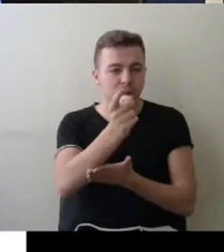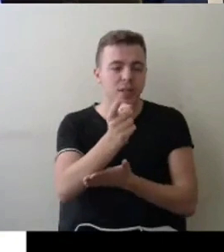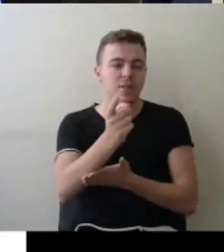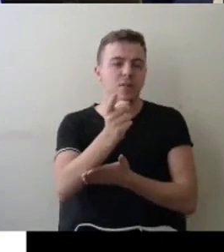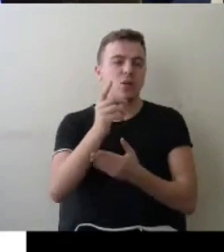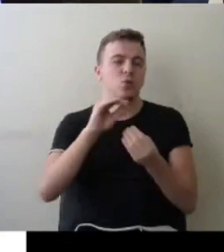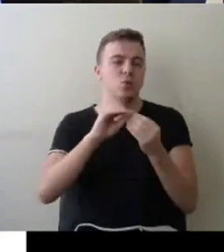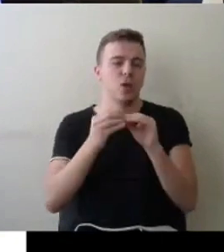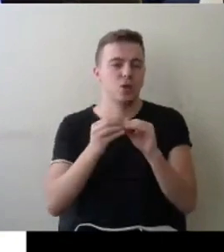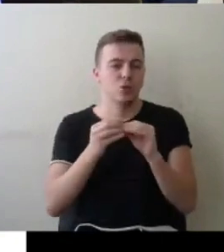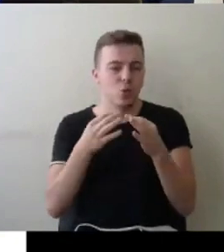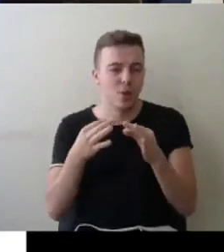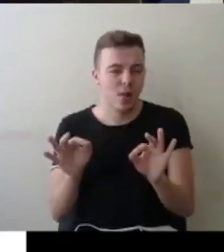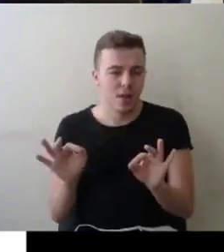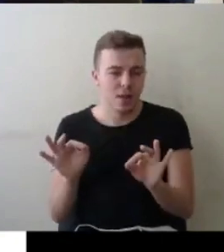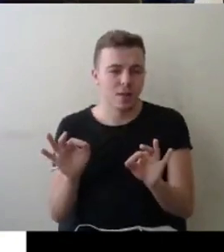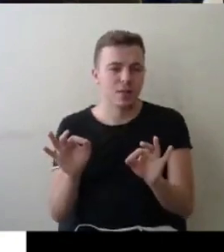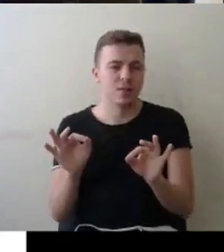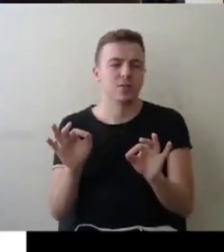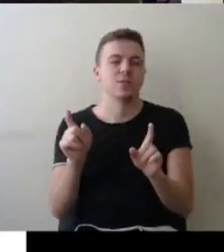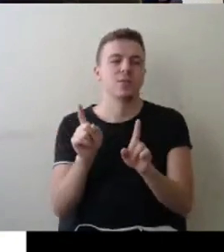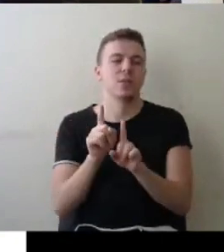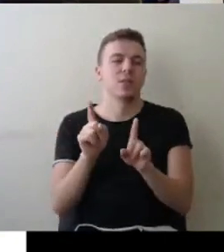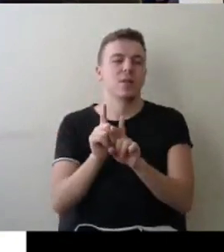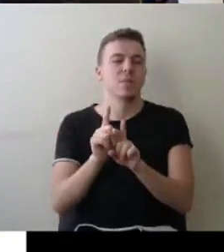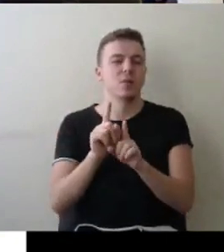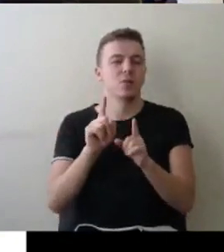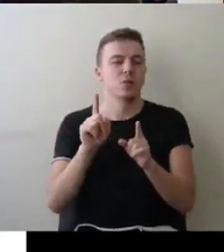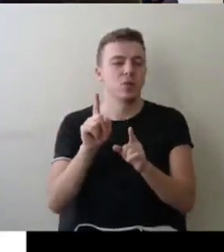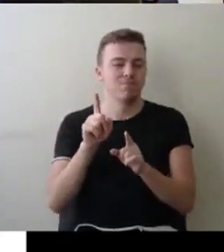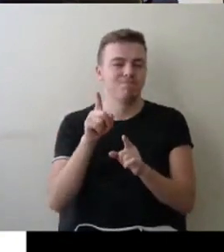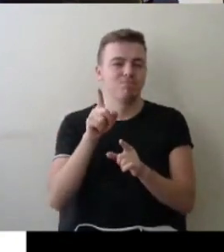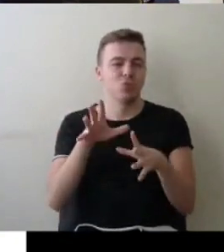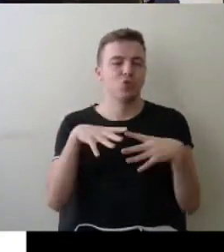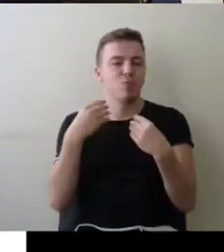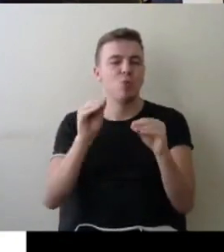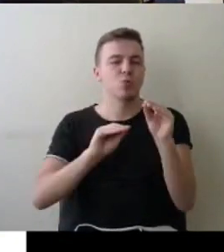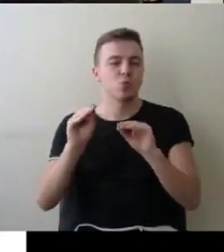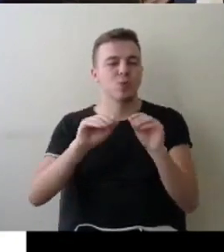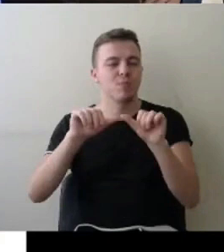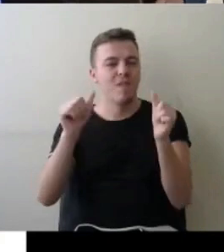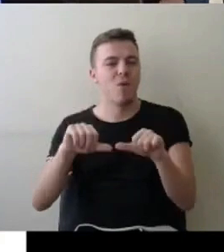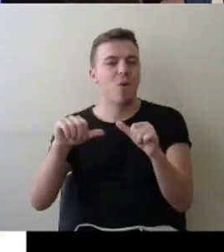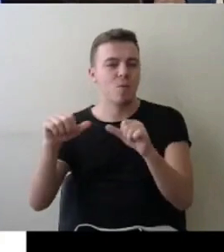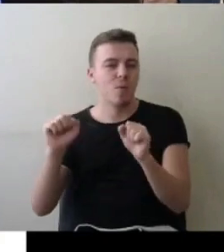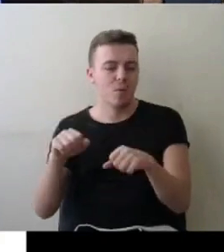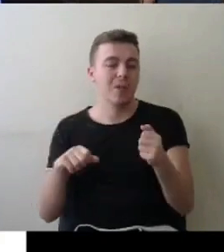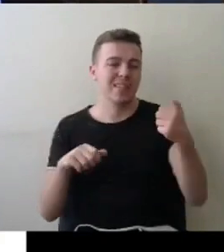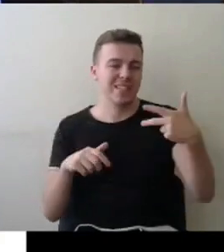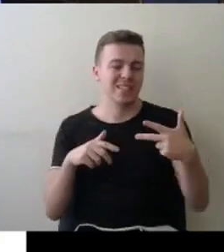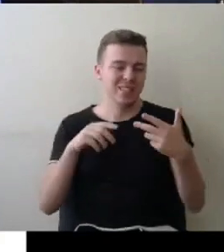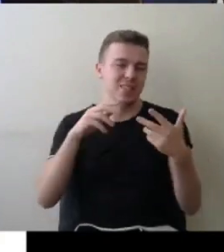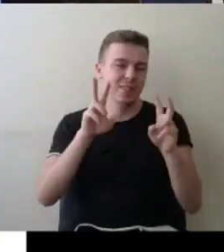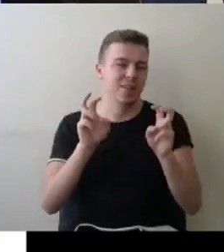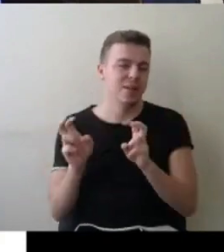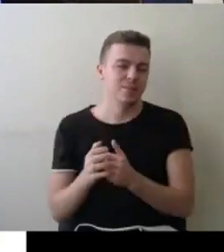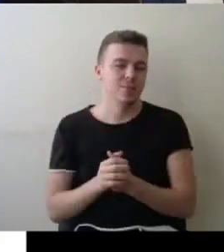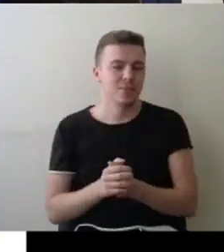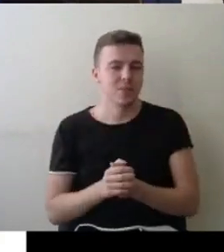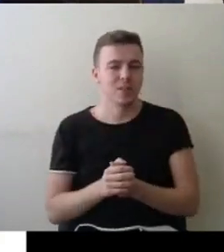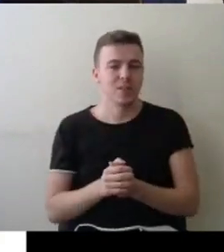laisvė. Tai daugmaž tokios, sakykime, trys temos. Dabar aš irgi, man